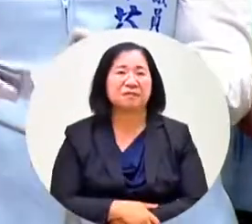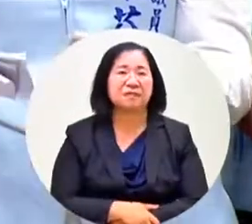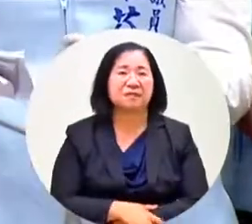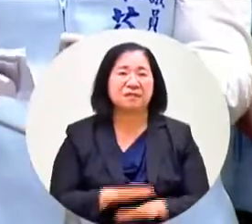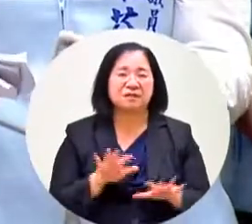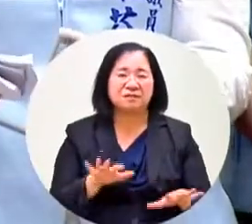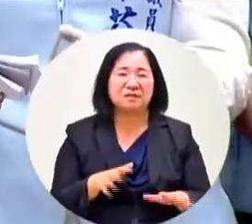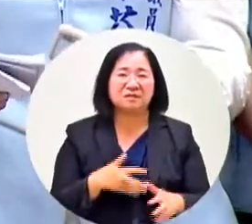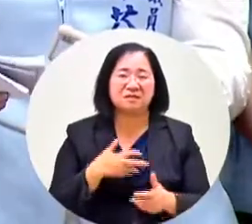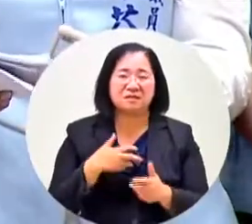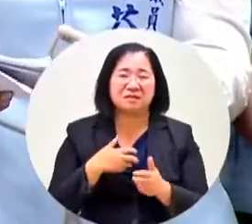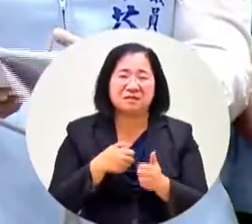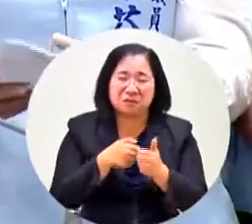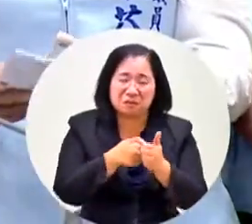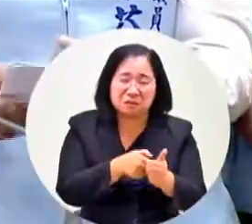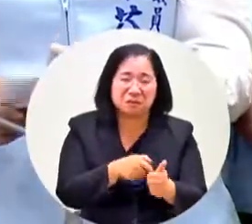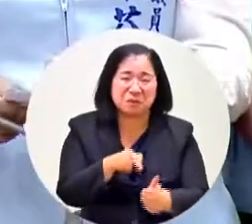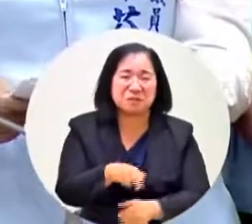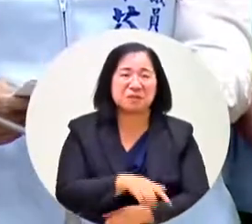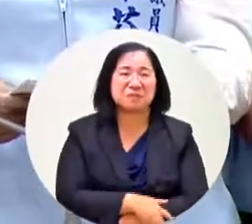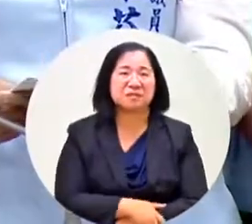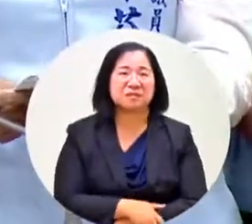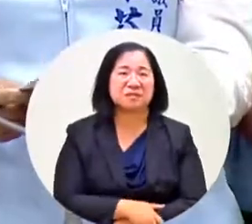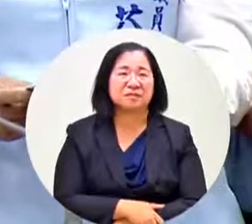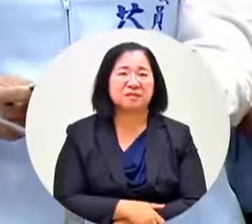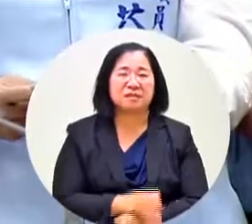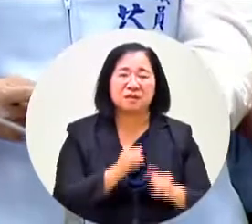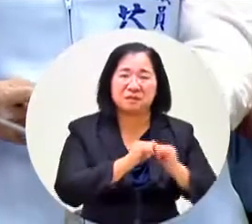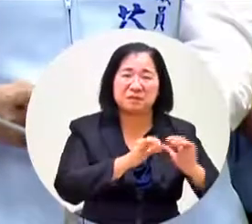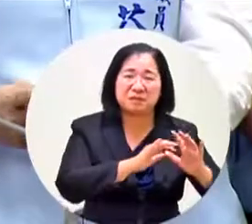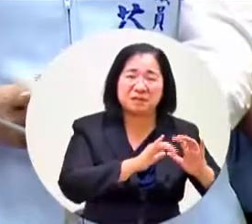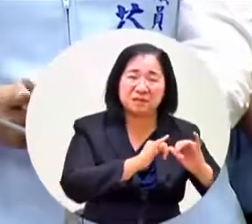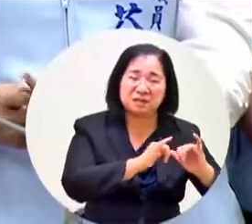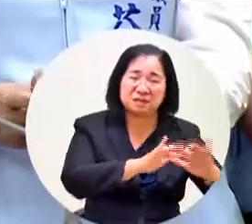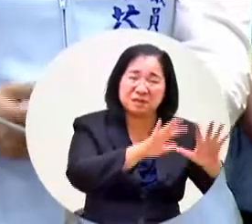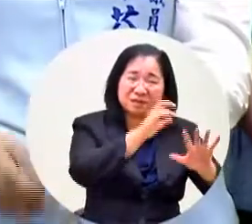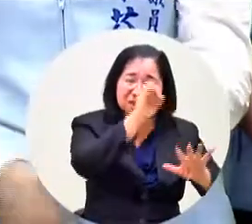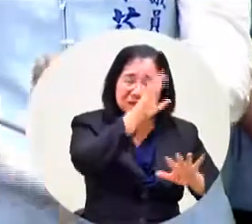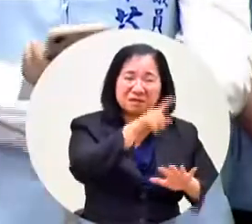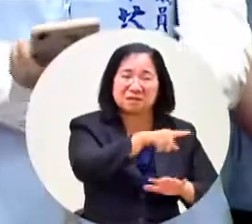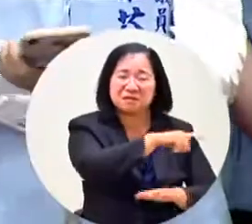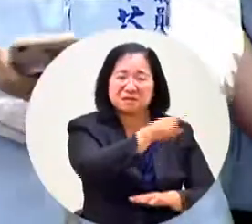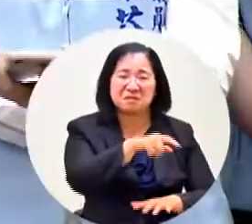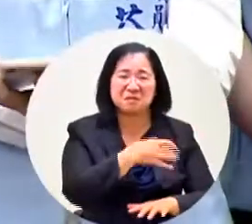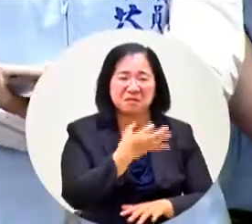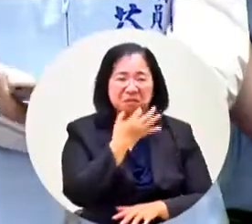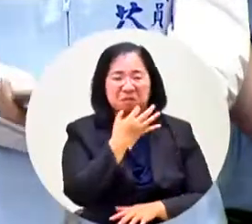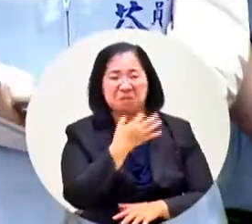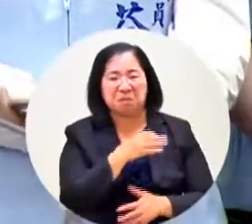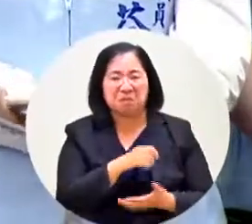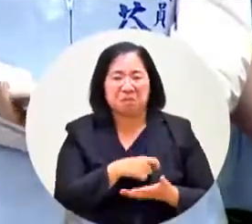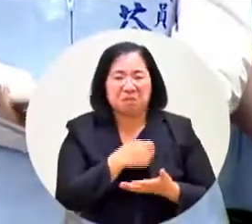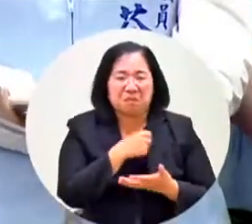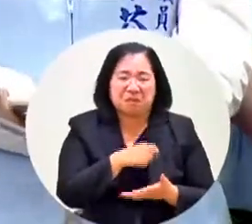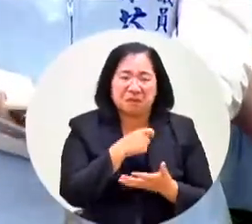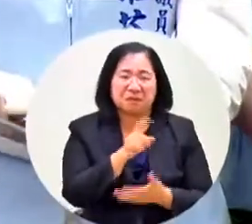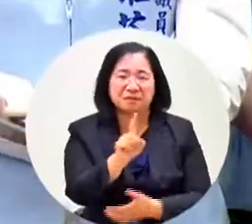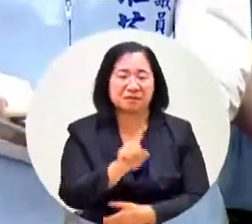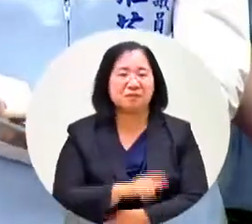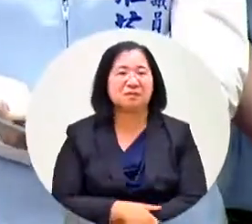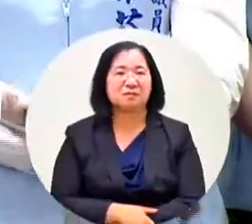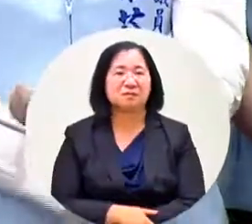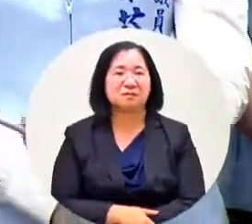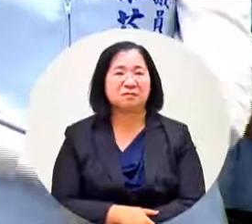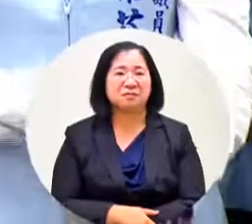真的是两套标准。过来，敢那准准因会使去插别人的